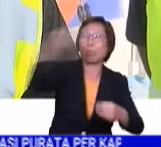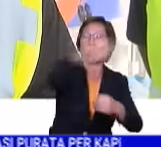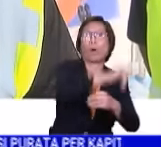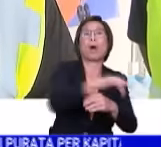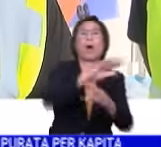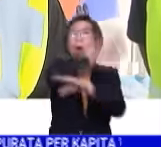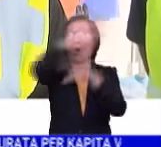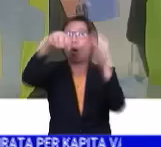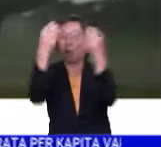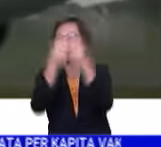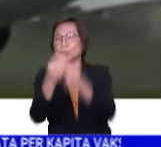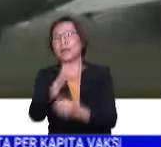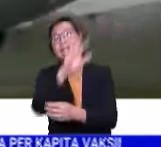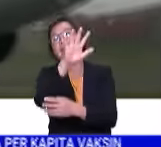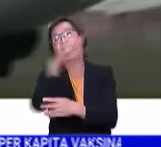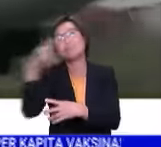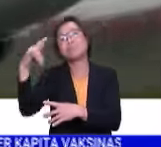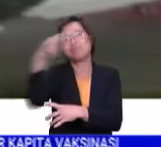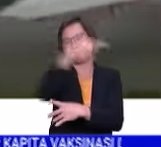5 buah.